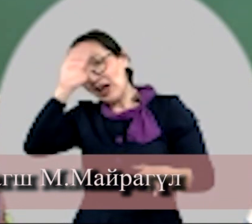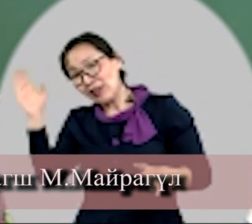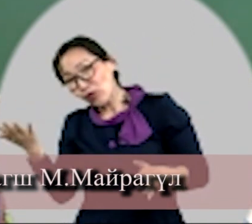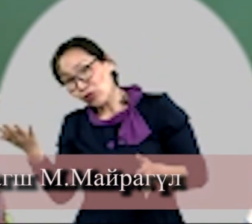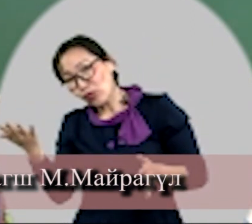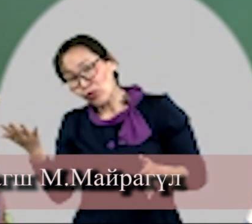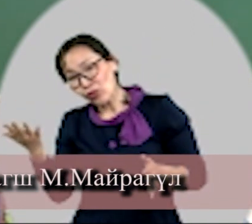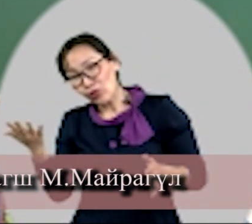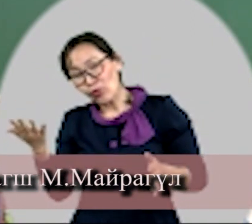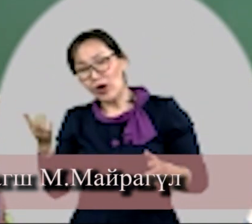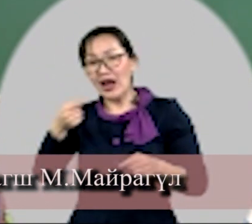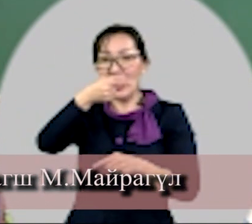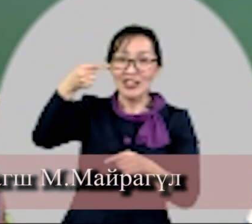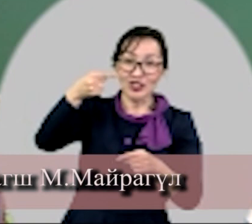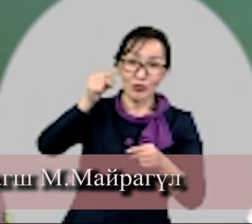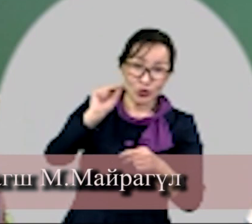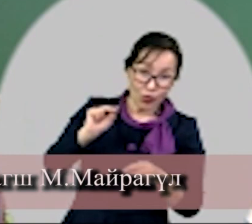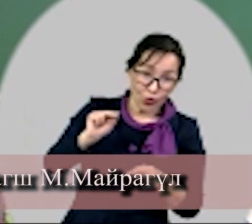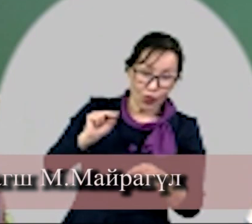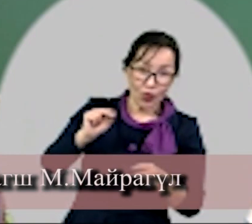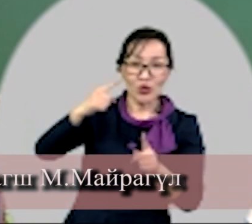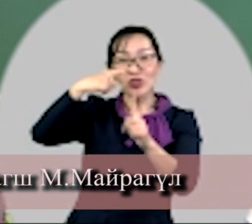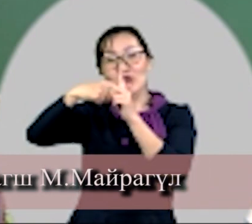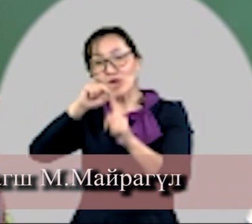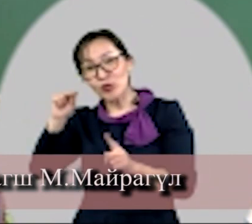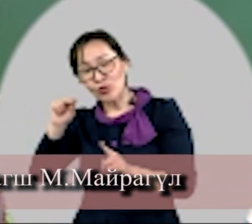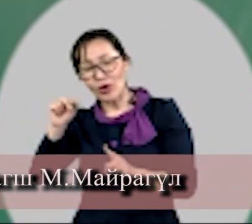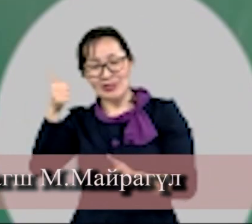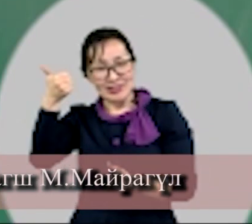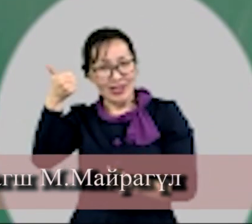санның қайсымен белгілейміз дегенде жақсылап ойлануларын керек.